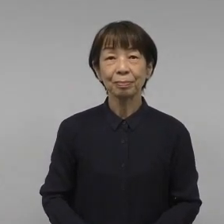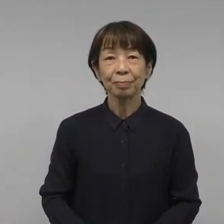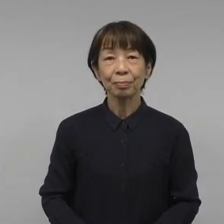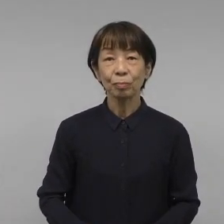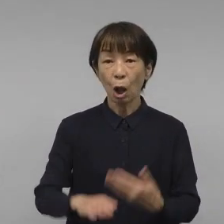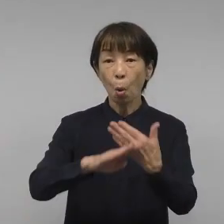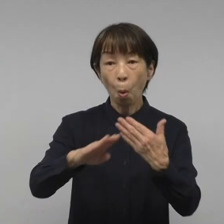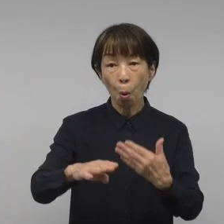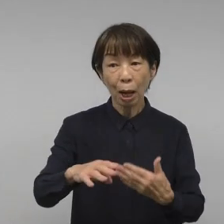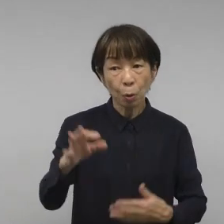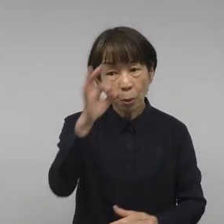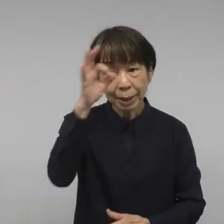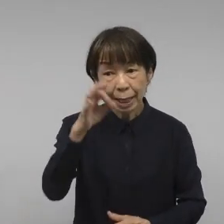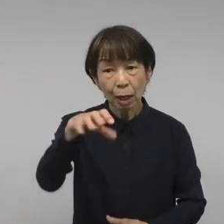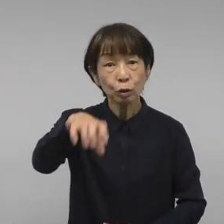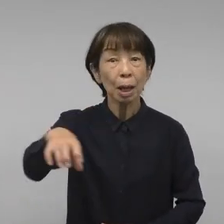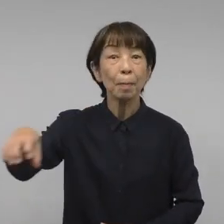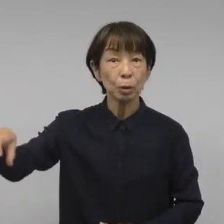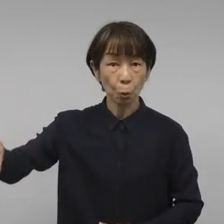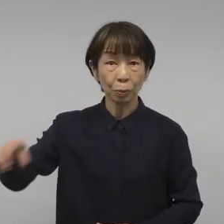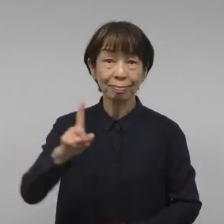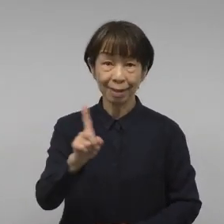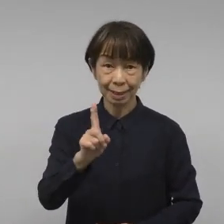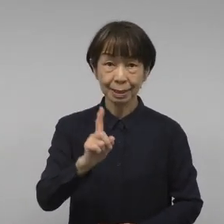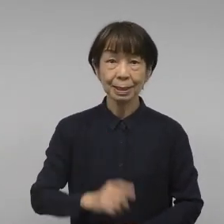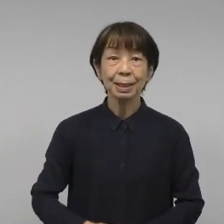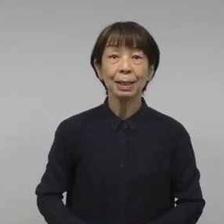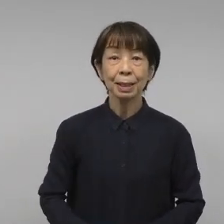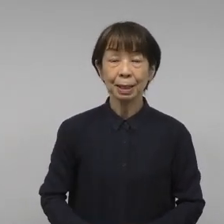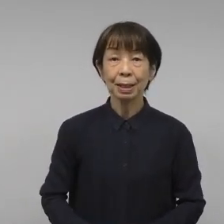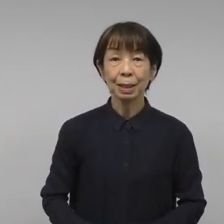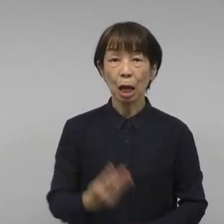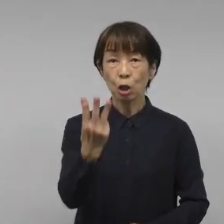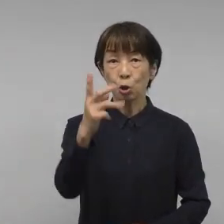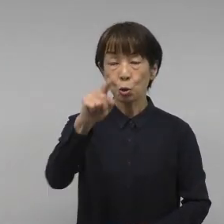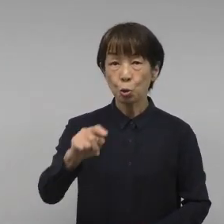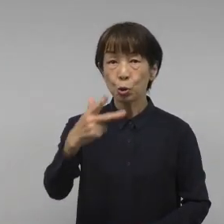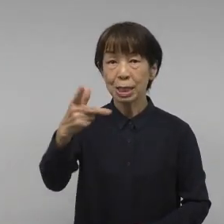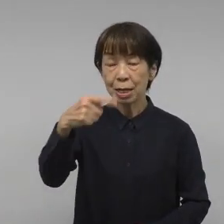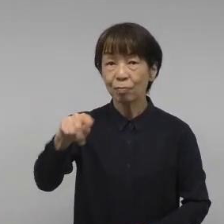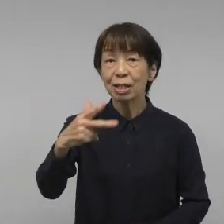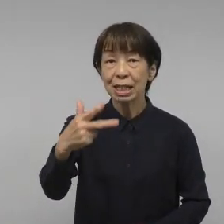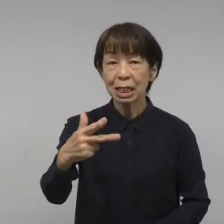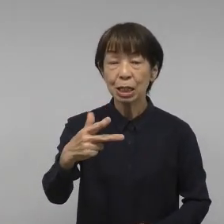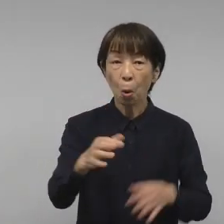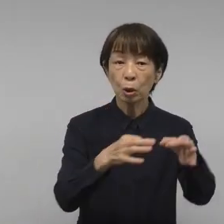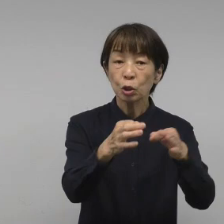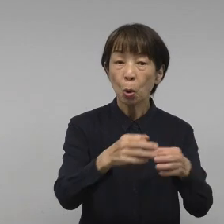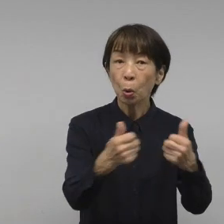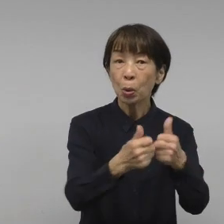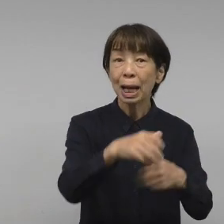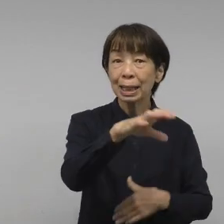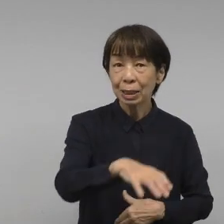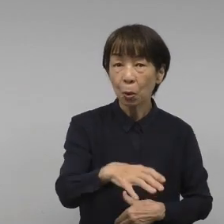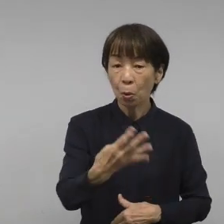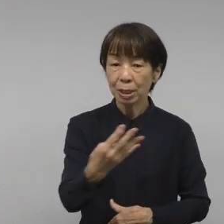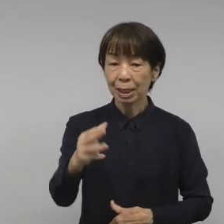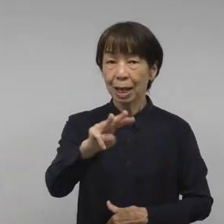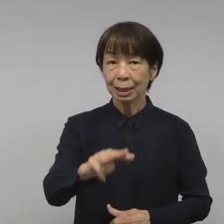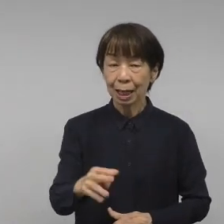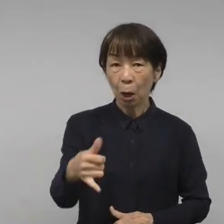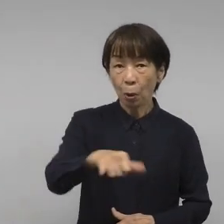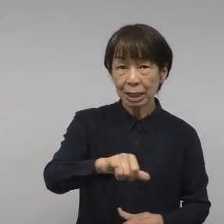その他の訪問先というふうなことでありまして、これは友人誌の商工会議所において掛川茶につい